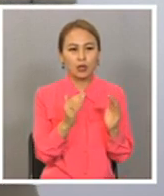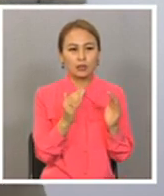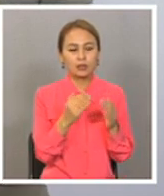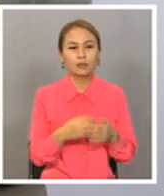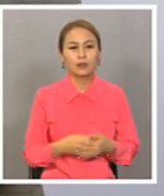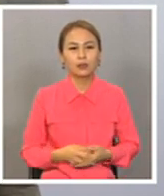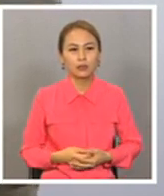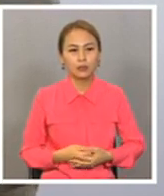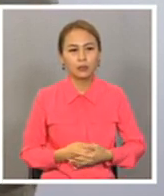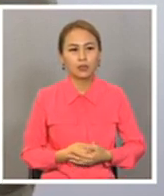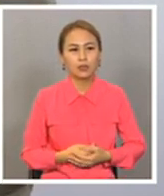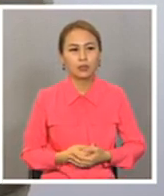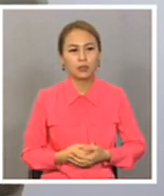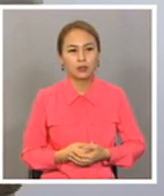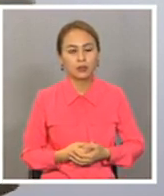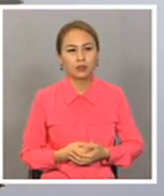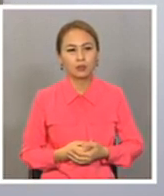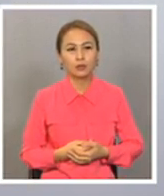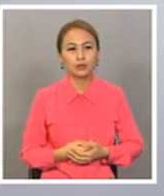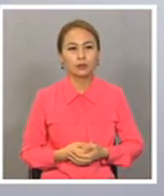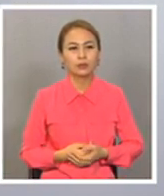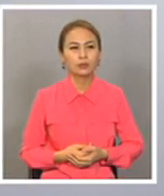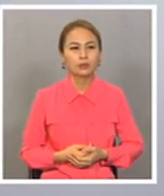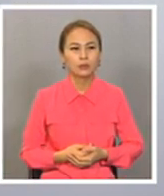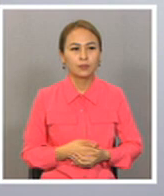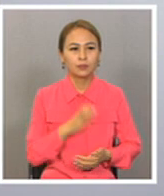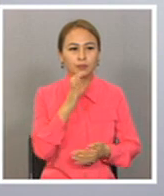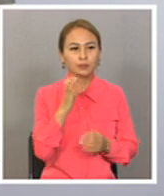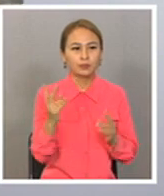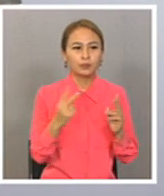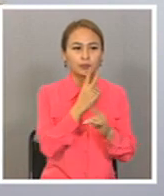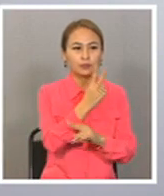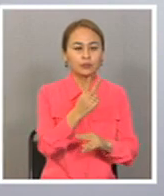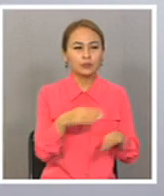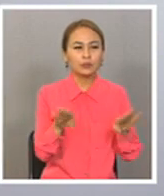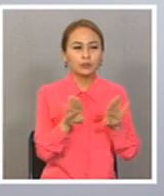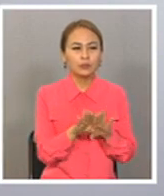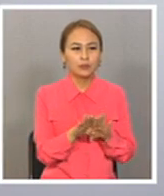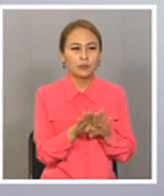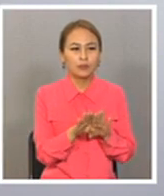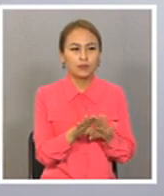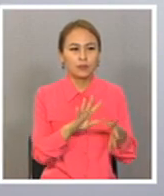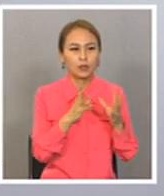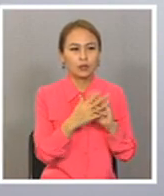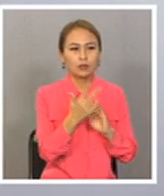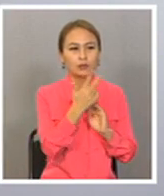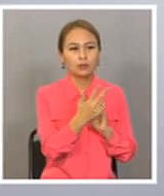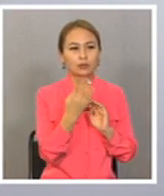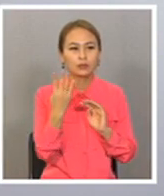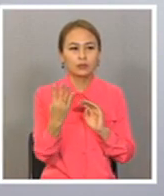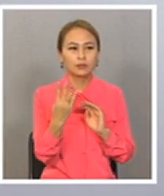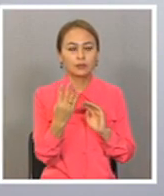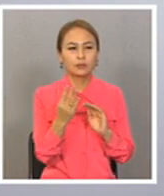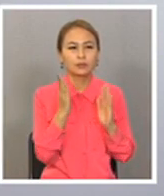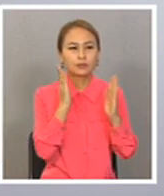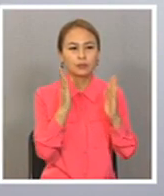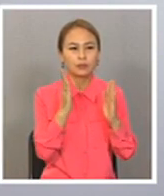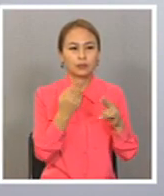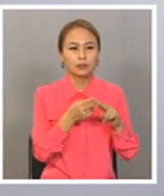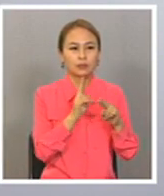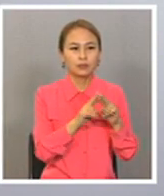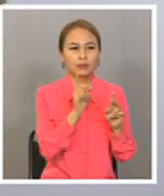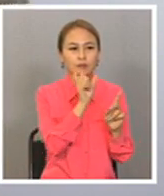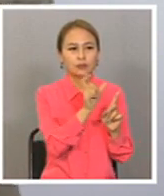7.15. Келесі енді C-ға қараймыз. C бізде 3 пен 4-тің ортасында орналасқан және бір